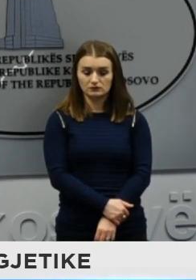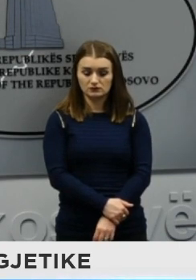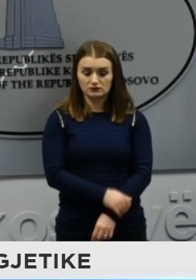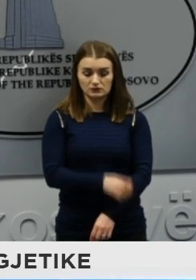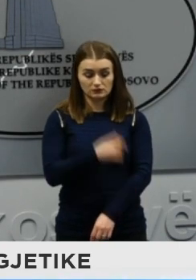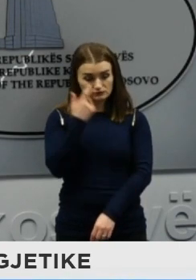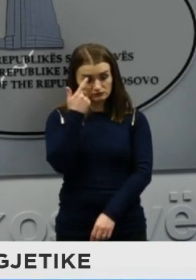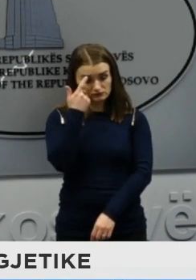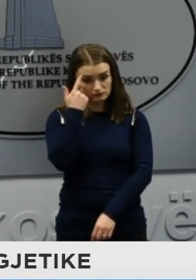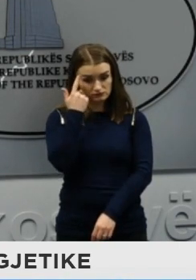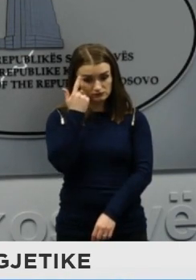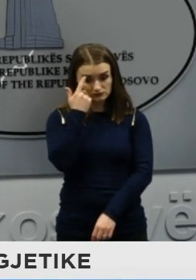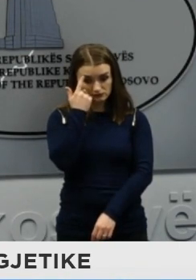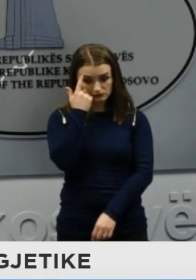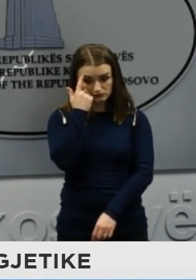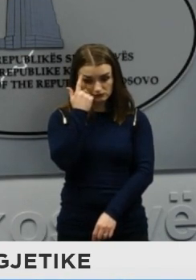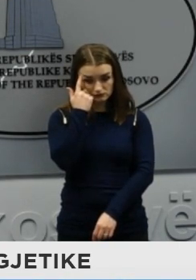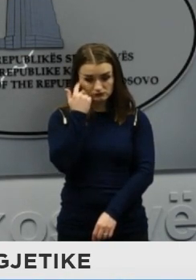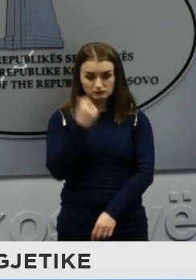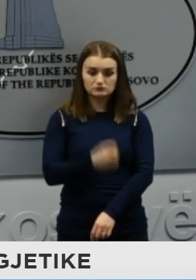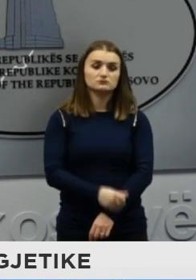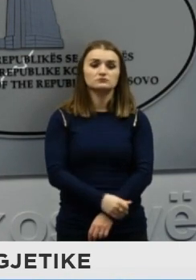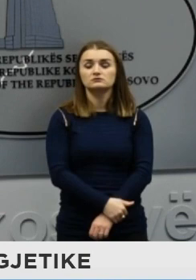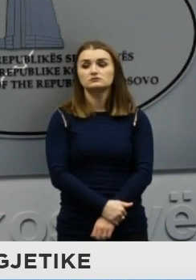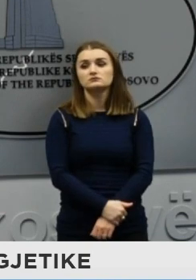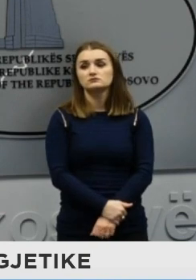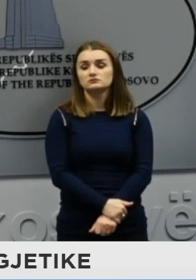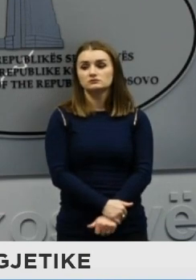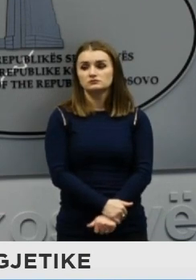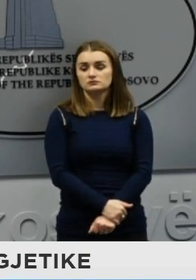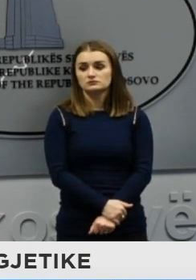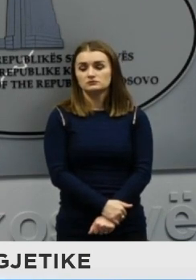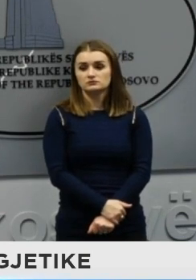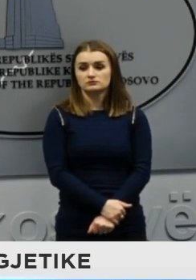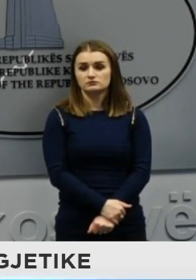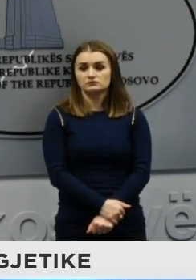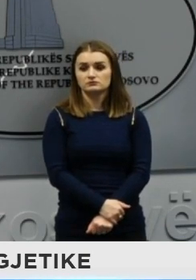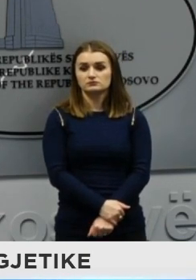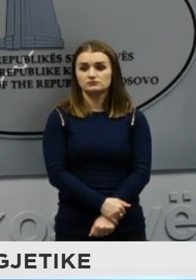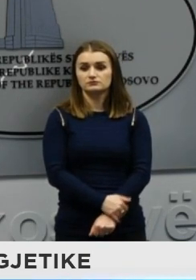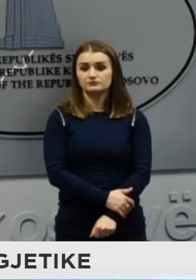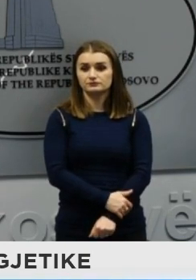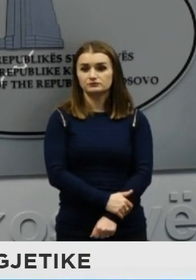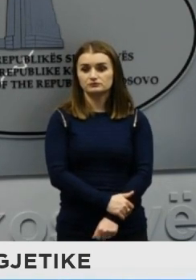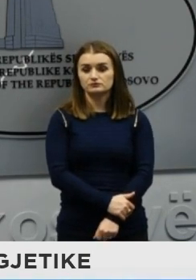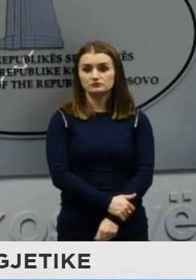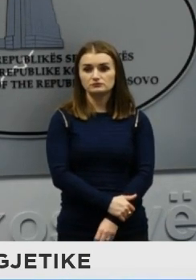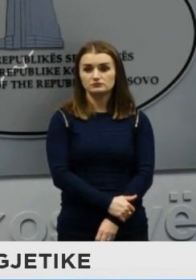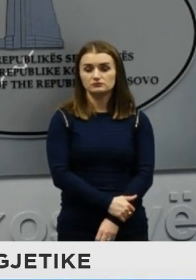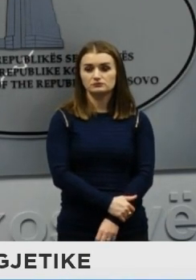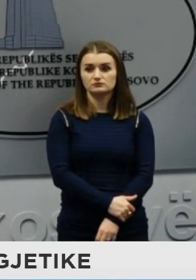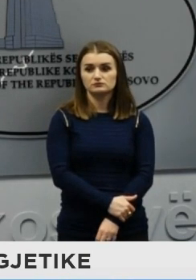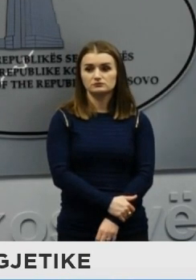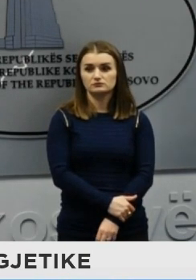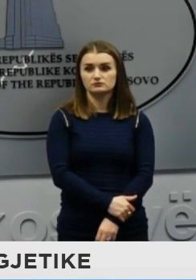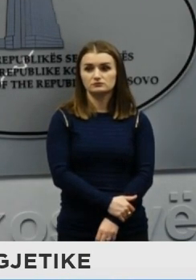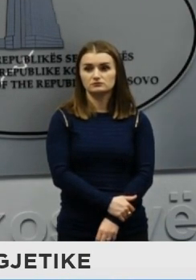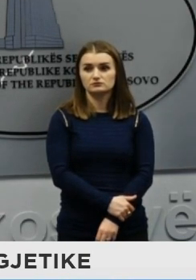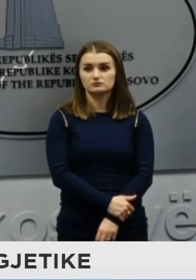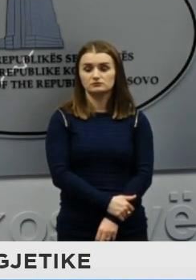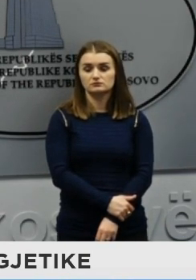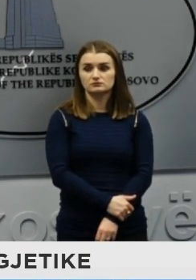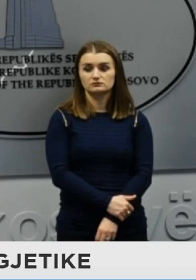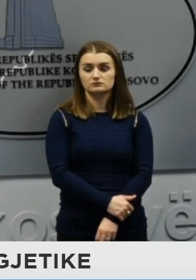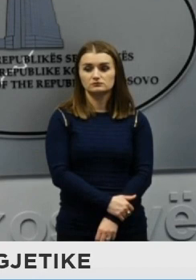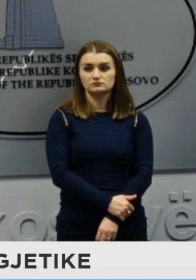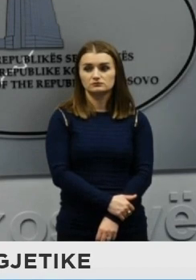da su to sad 2 posebne mreže, ako sam razumela, jer se Kosovo izdvojilo iz te mreže sa Makedonijom i Srbijom i čini posebnu mrežu. Znači,